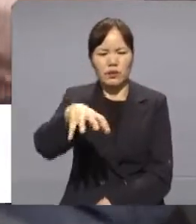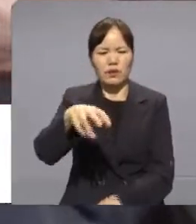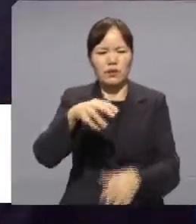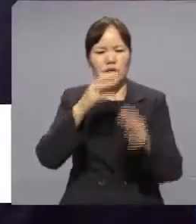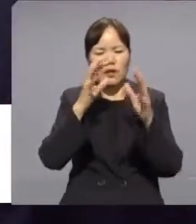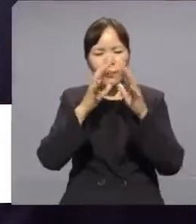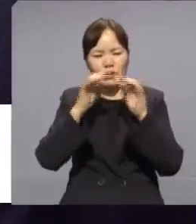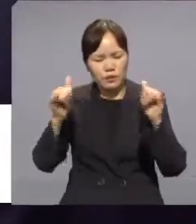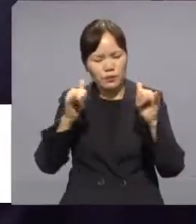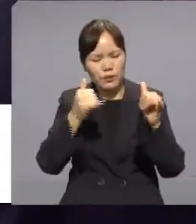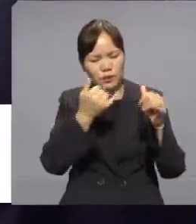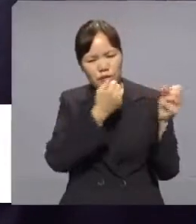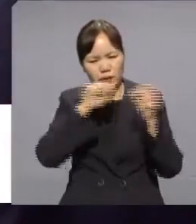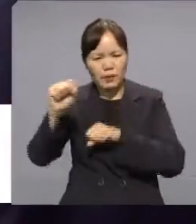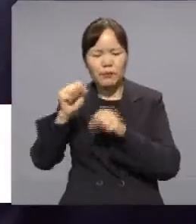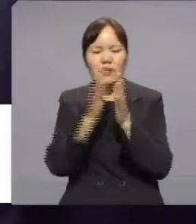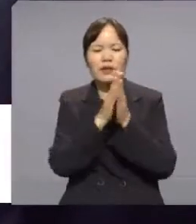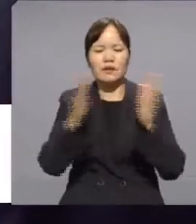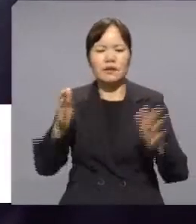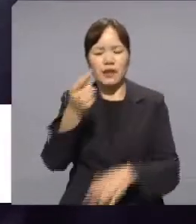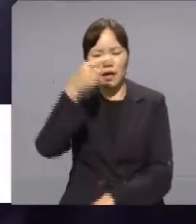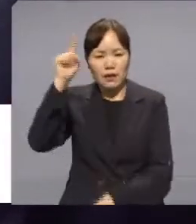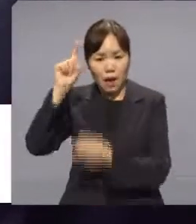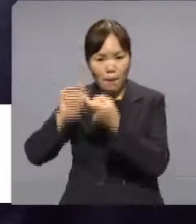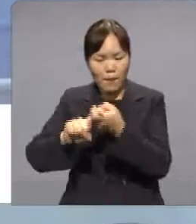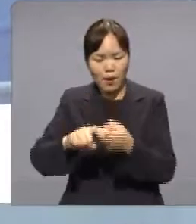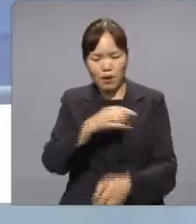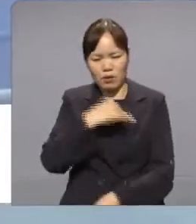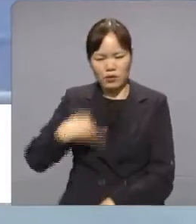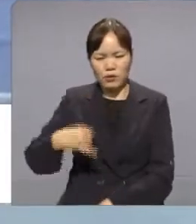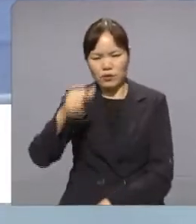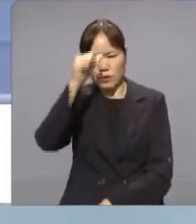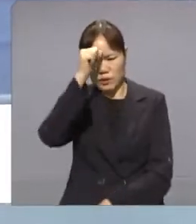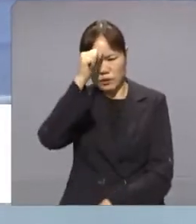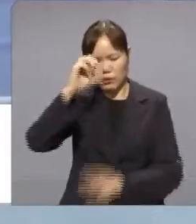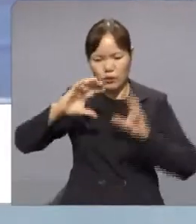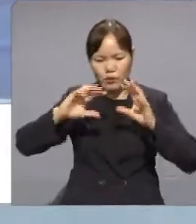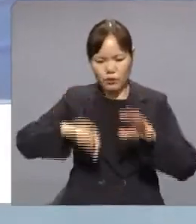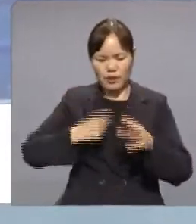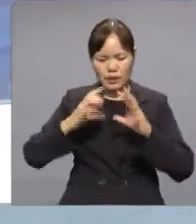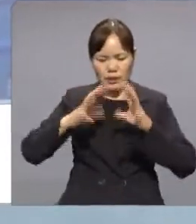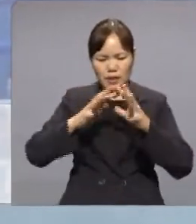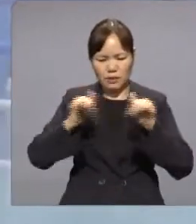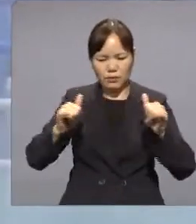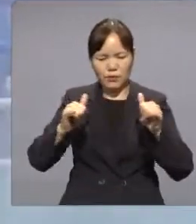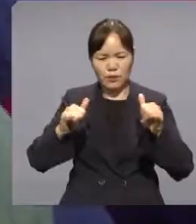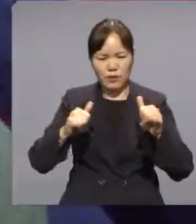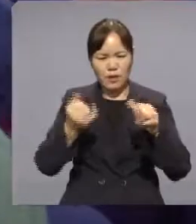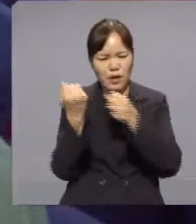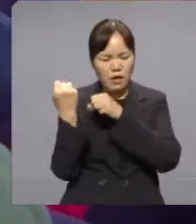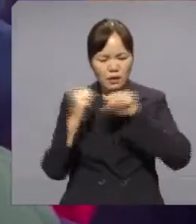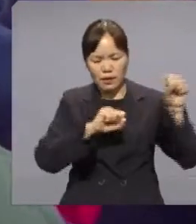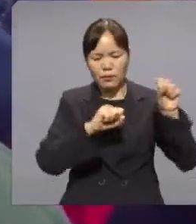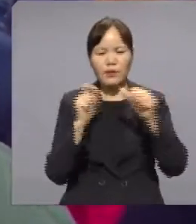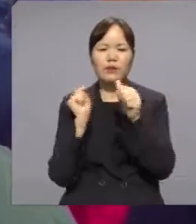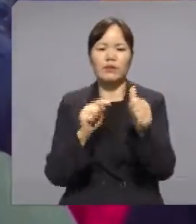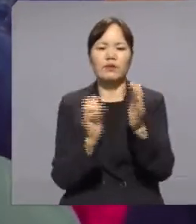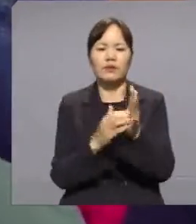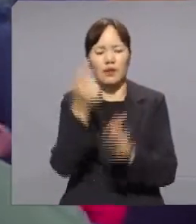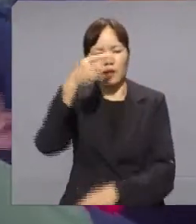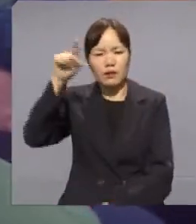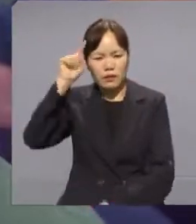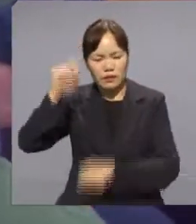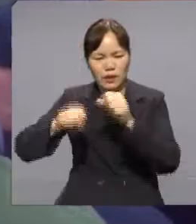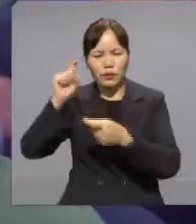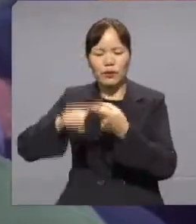시작됐습니다. 친러 성향을 보였던 중국과 인도마저 자국민에게 대피령을 내린 상황. 러시아의 대응을 두고